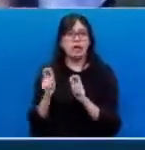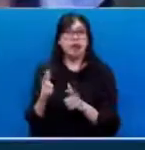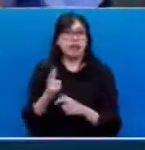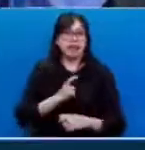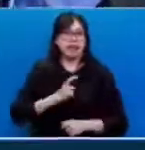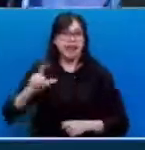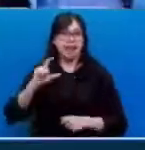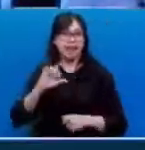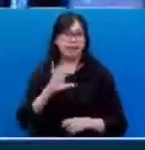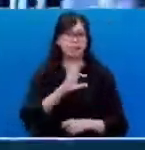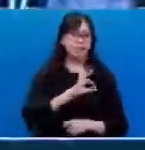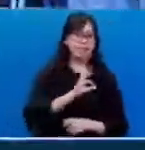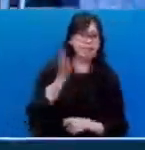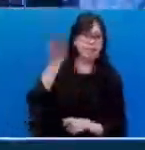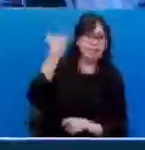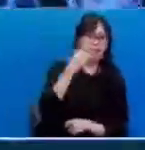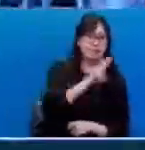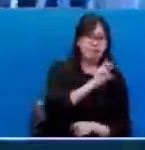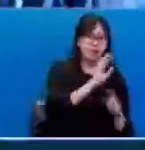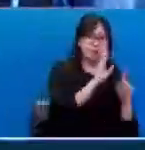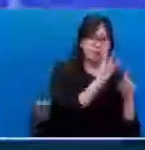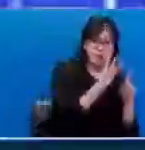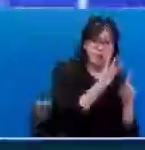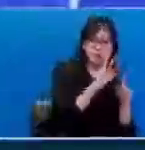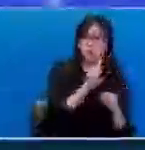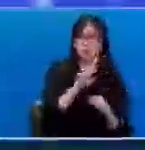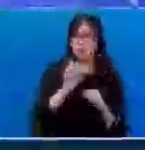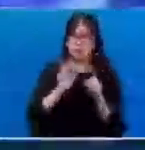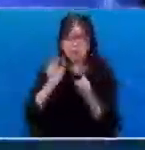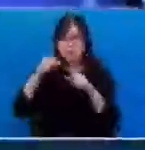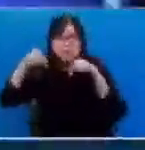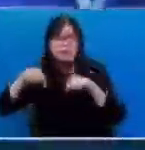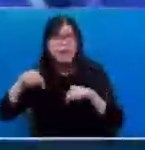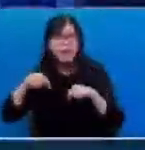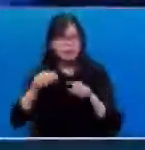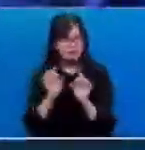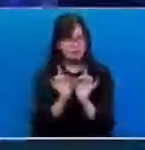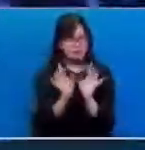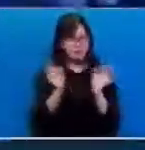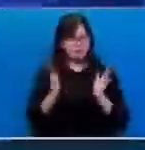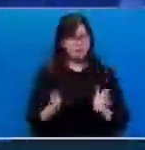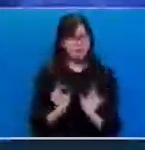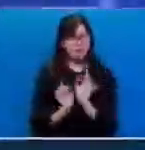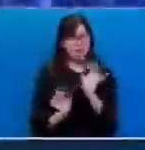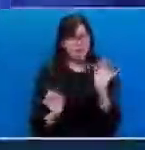2014 dan 2019 tim liputan Kompas